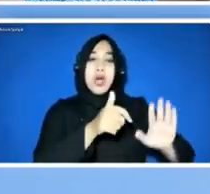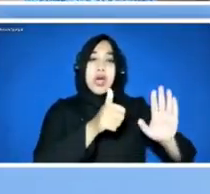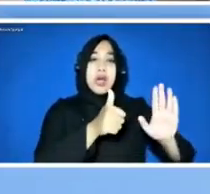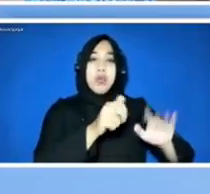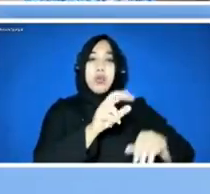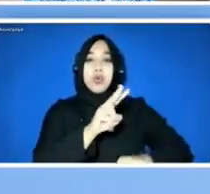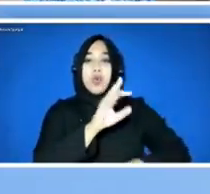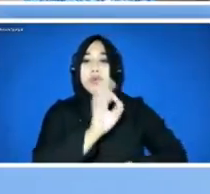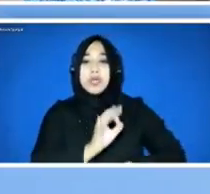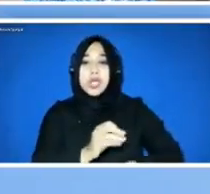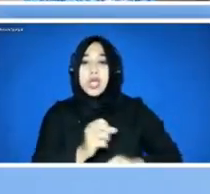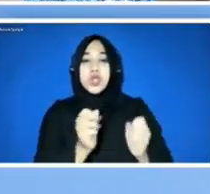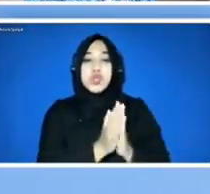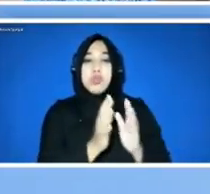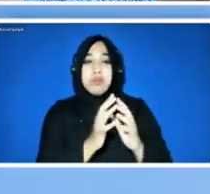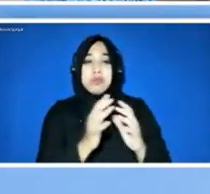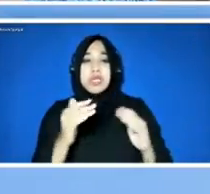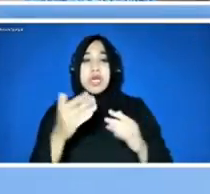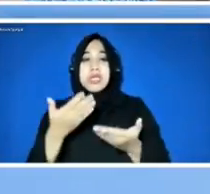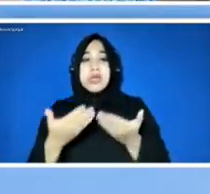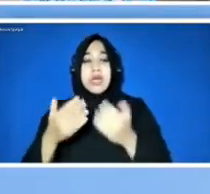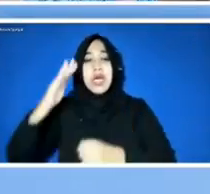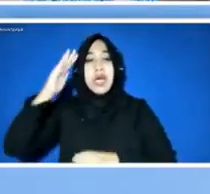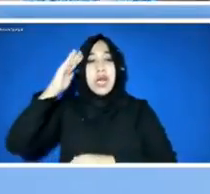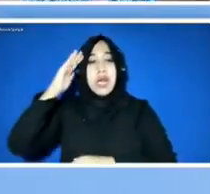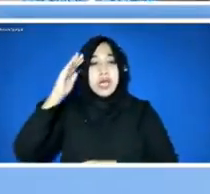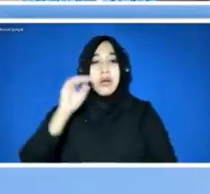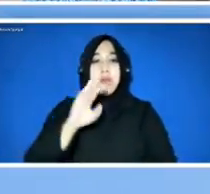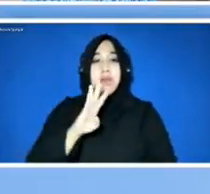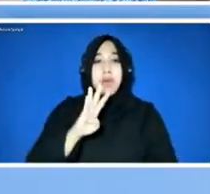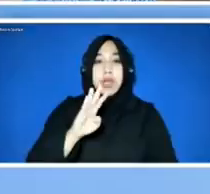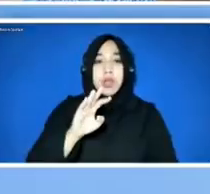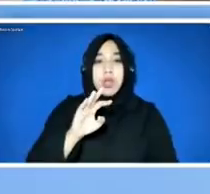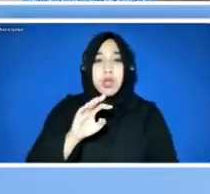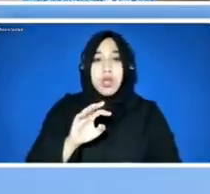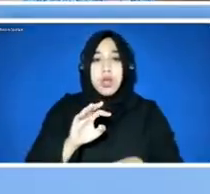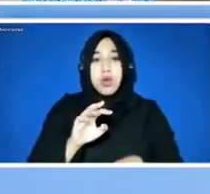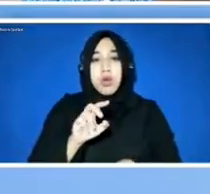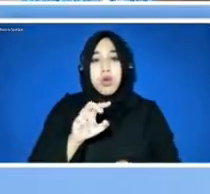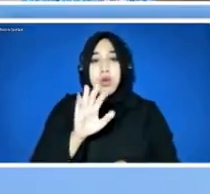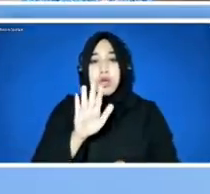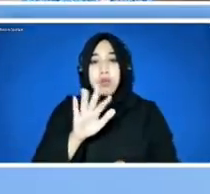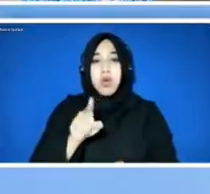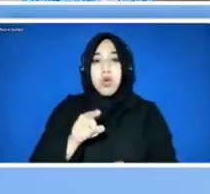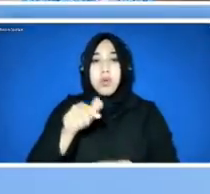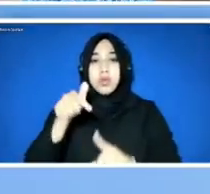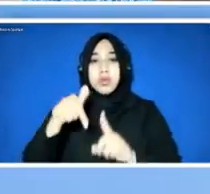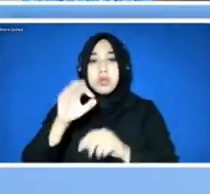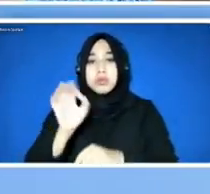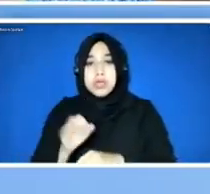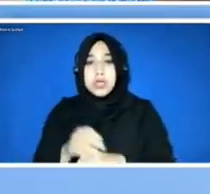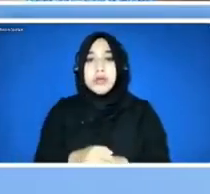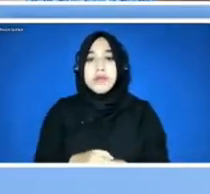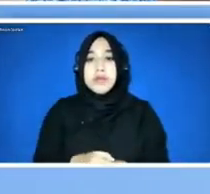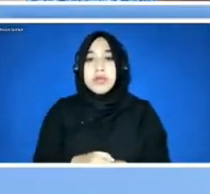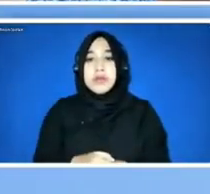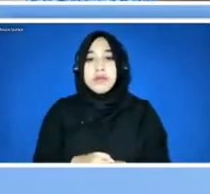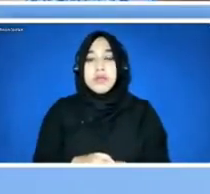daripada laki-laki 45,17%, sementara yang memilih untuk tidak menjawab sebanyak